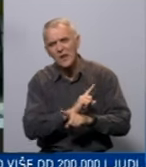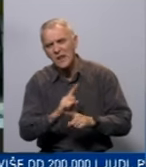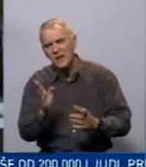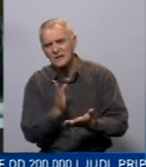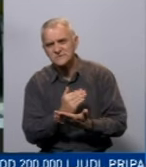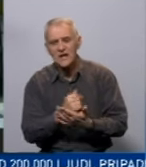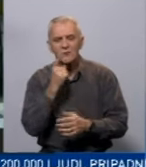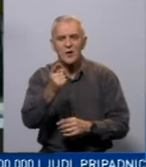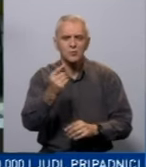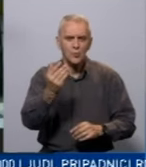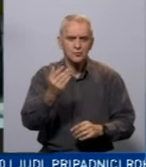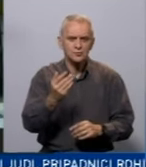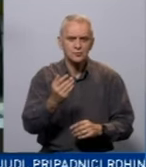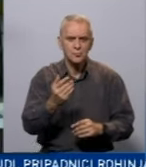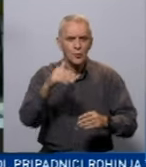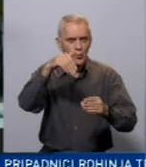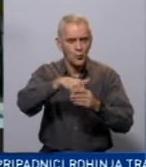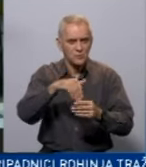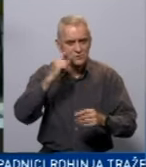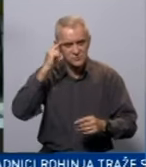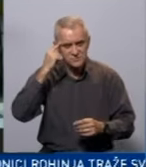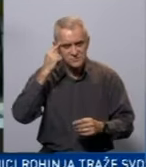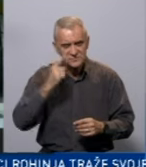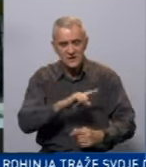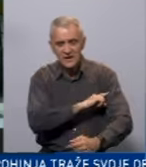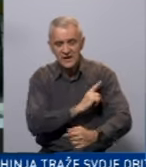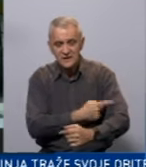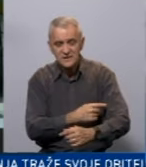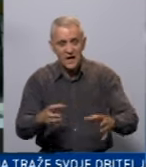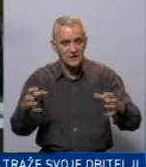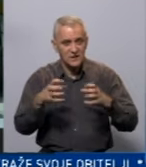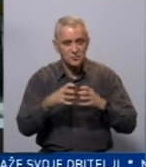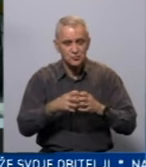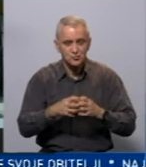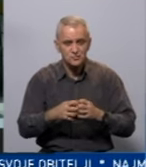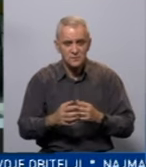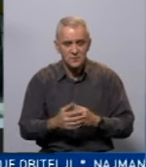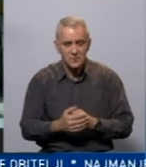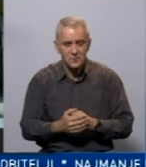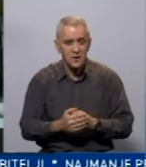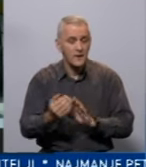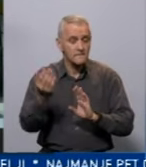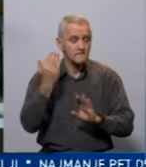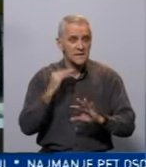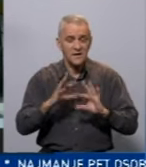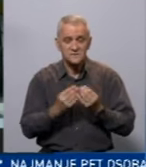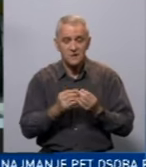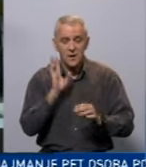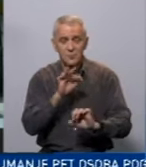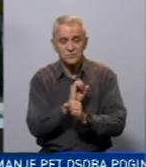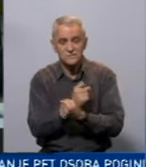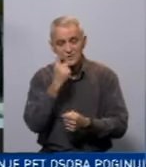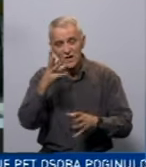pre svega unutrašnji u smislu snage društava, pre svega bosansko-hercegovačkog i društva u